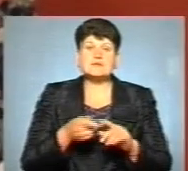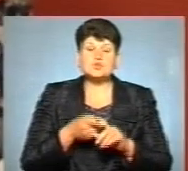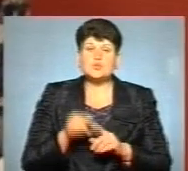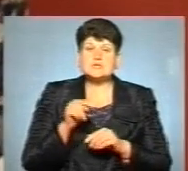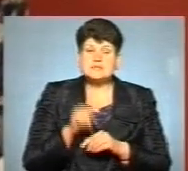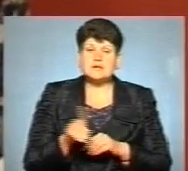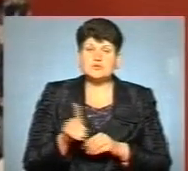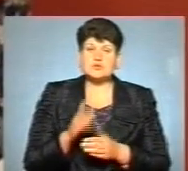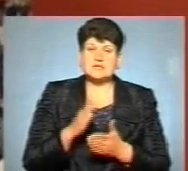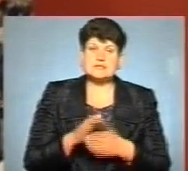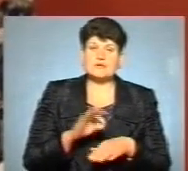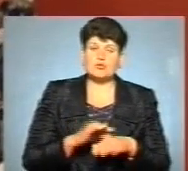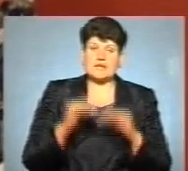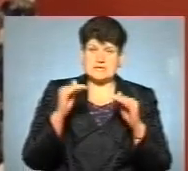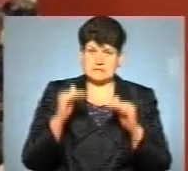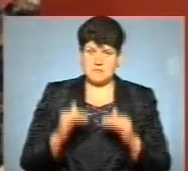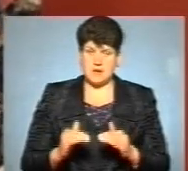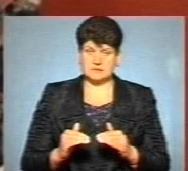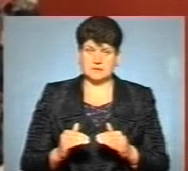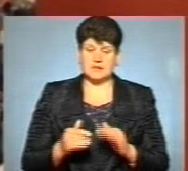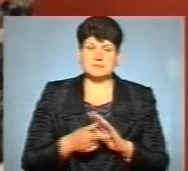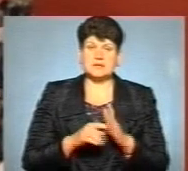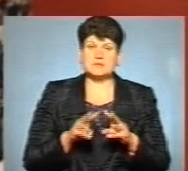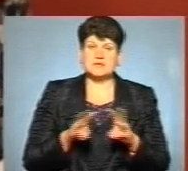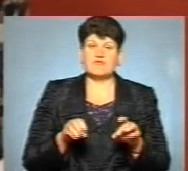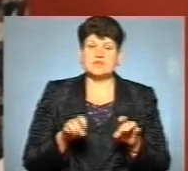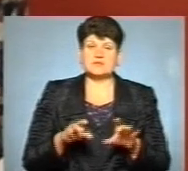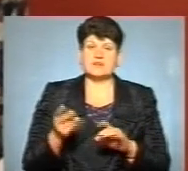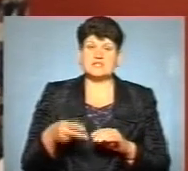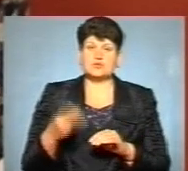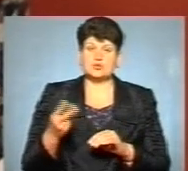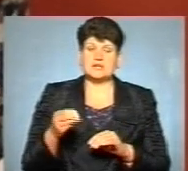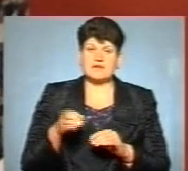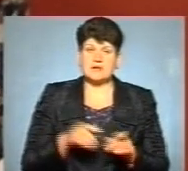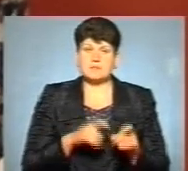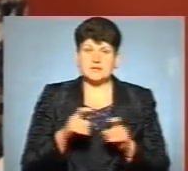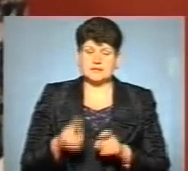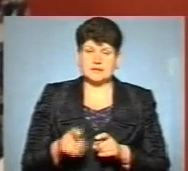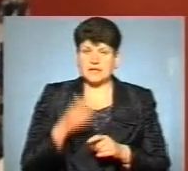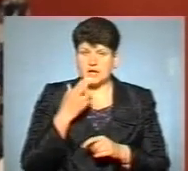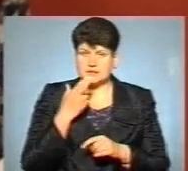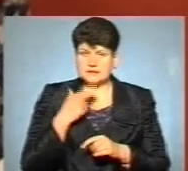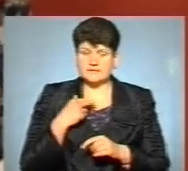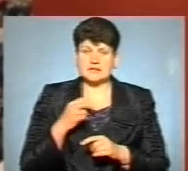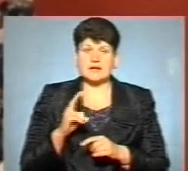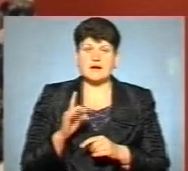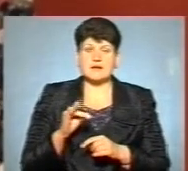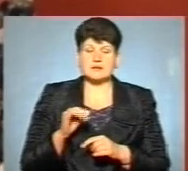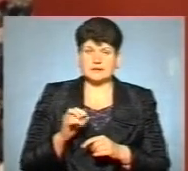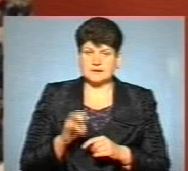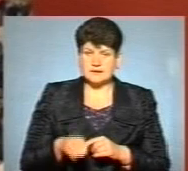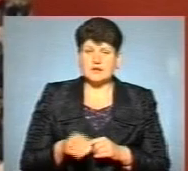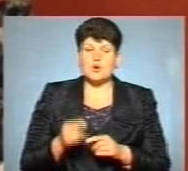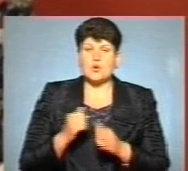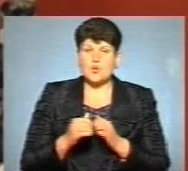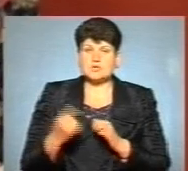йде захворюваність на спад, Кабмін вирішив з 22 травня перейти на адаптивний карантин. Тобто кожна область, кожен регіон буде